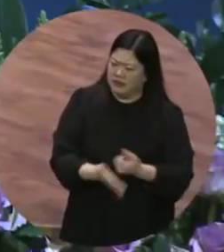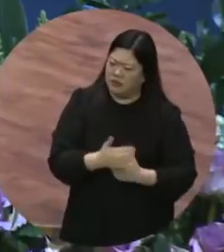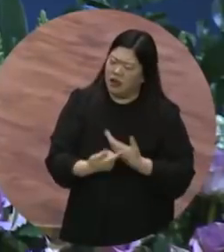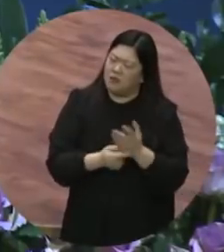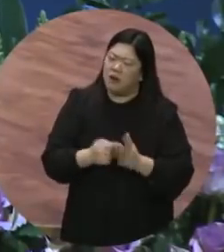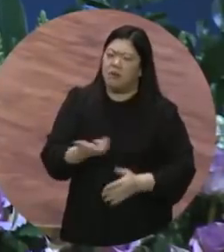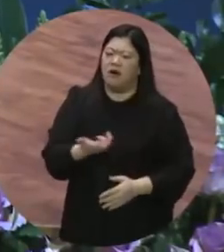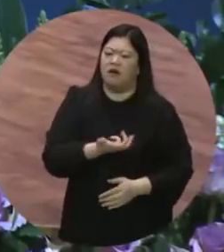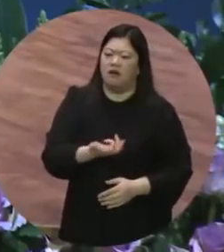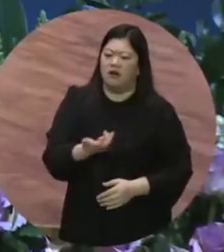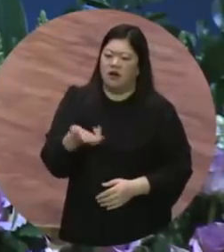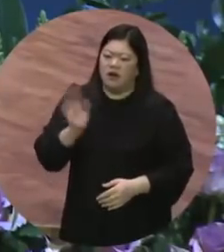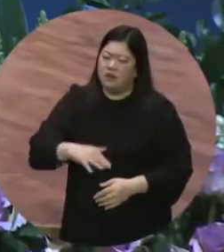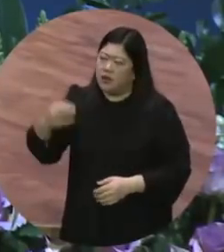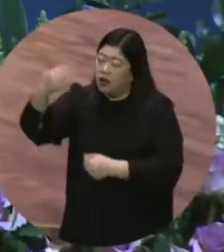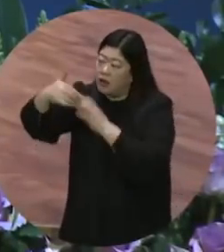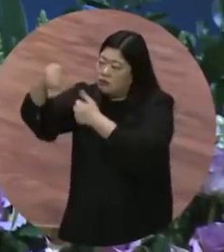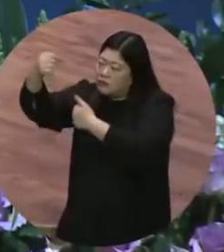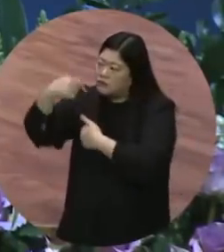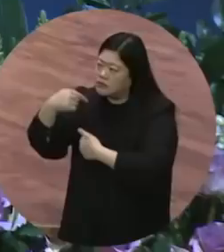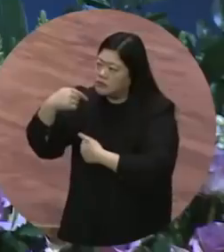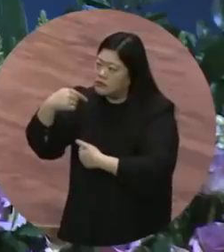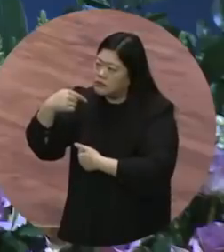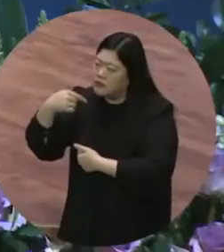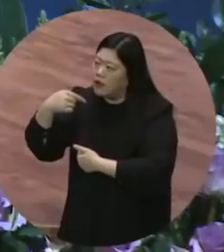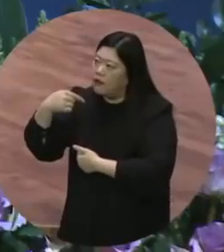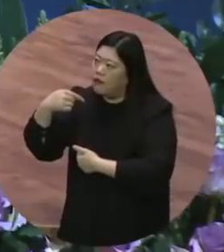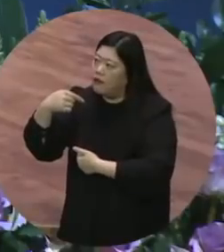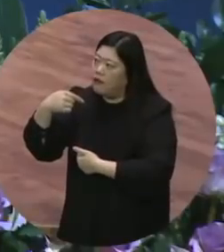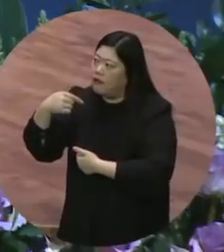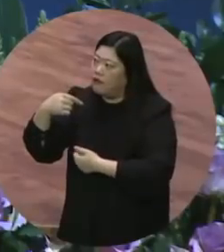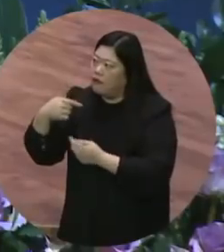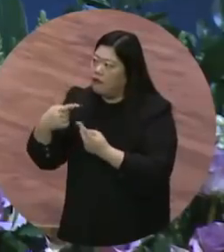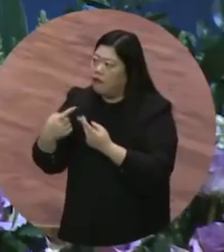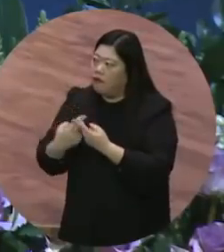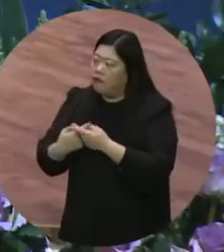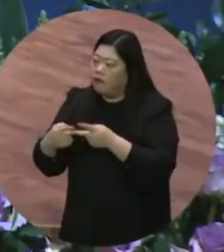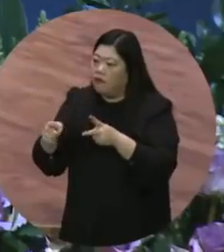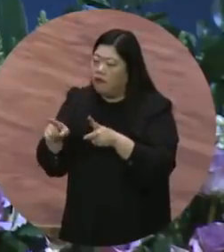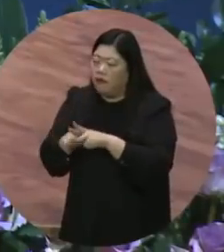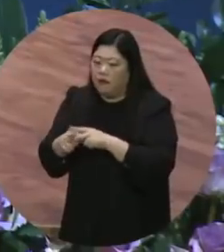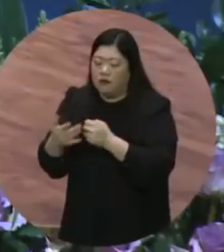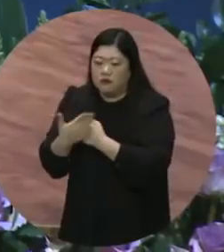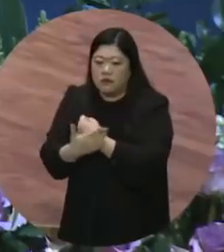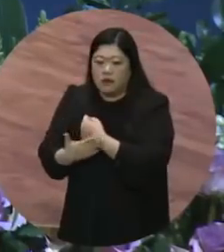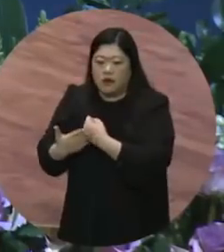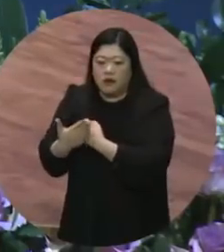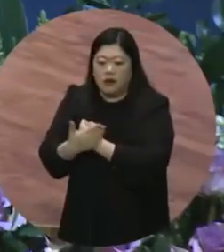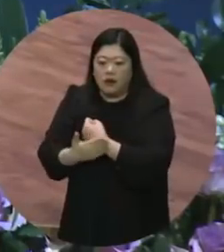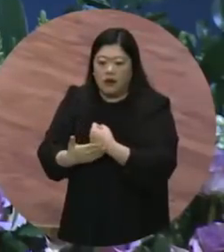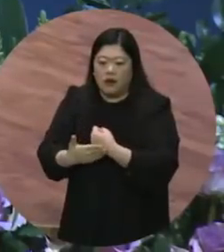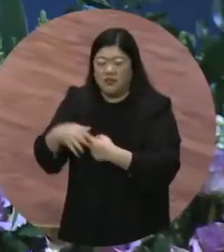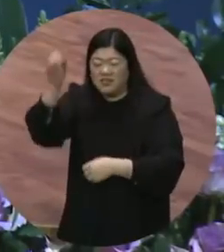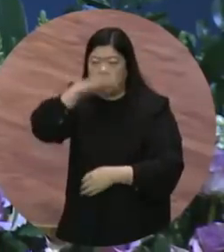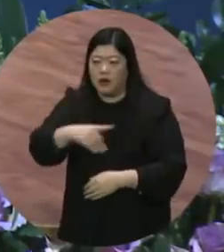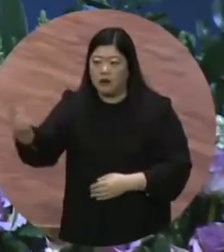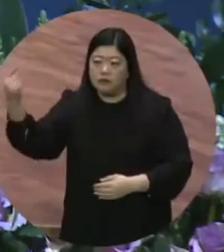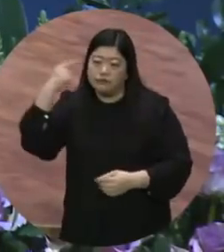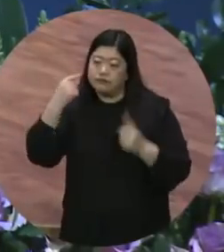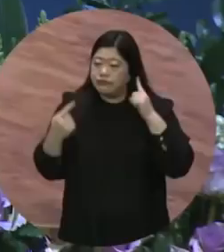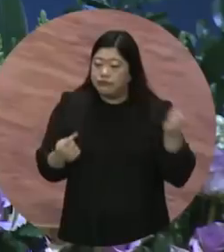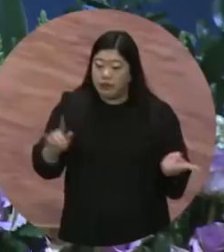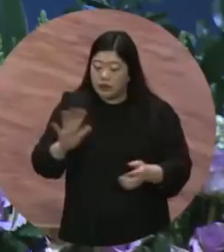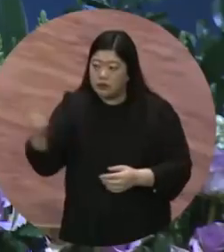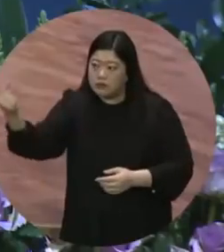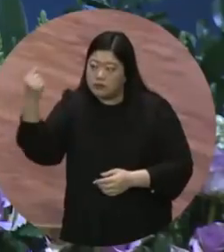있는데 그 고통이, 그 아픔이 아브라함의 귀를 열어 버렸다는 겁니다. 말씀이 들렸다는 거예요. 창세기